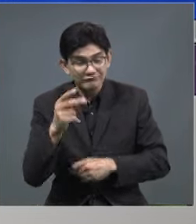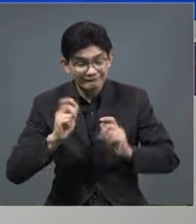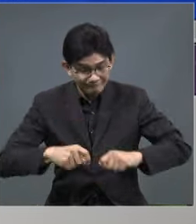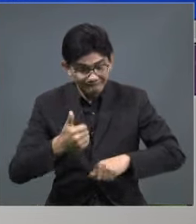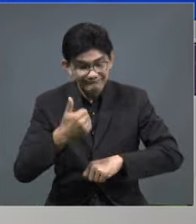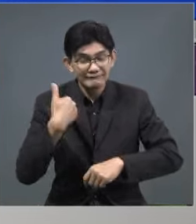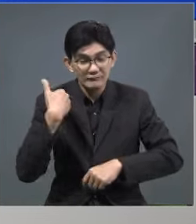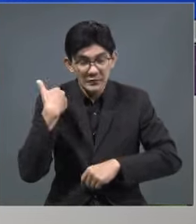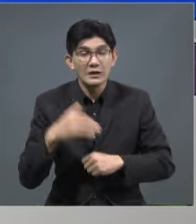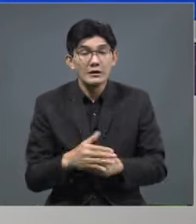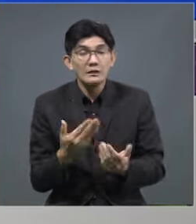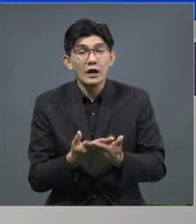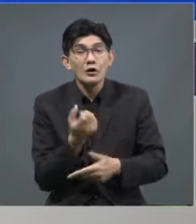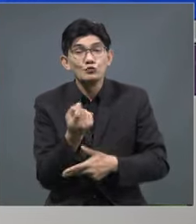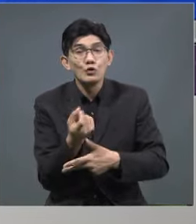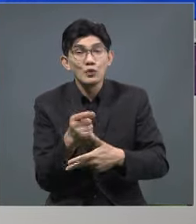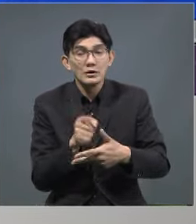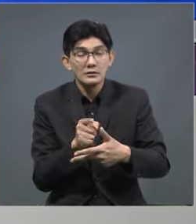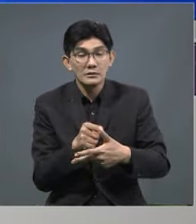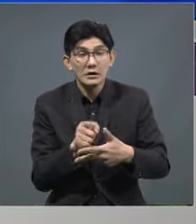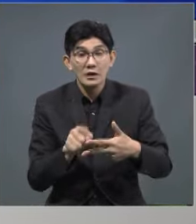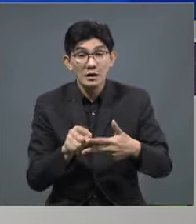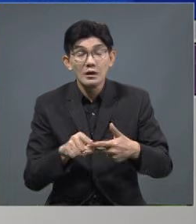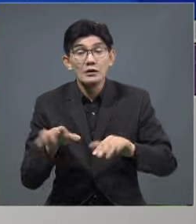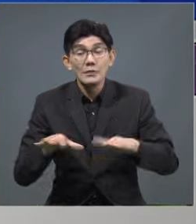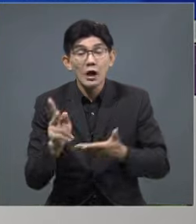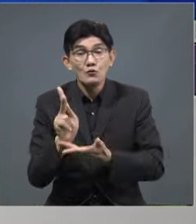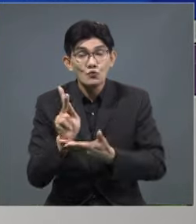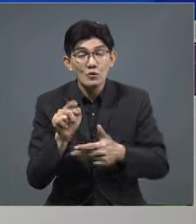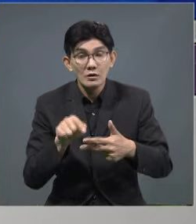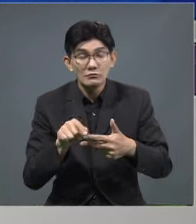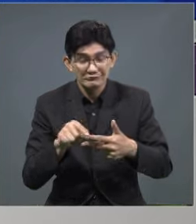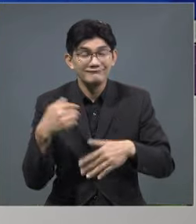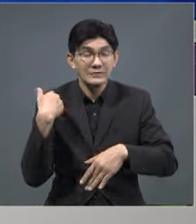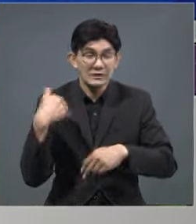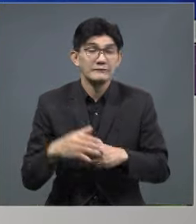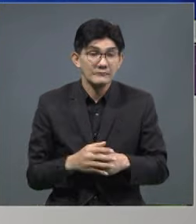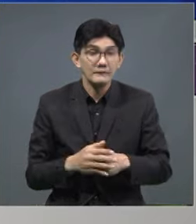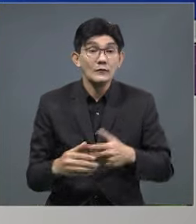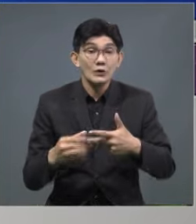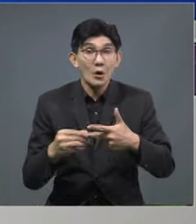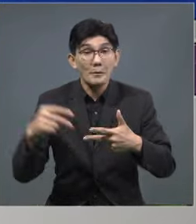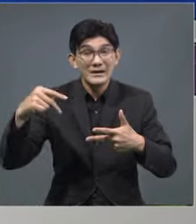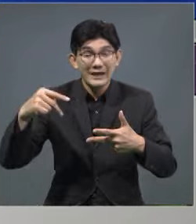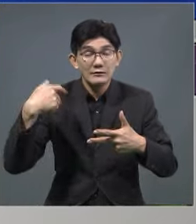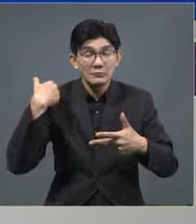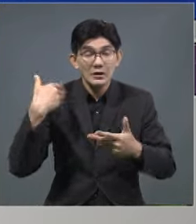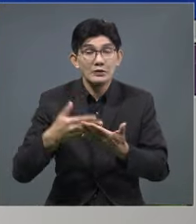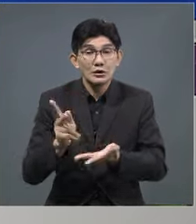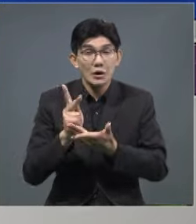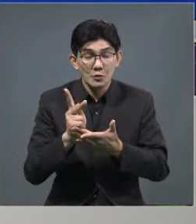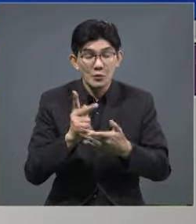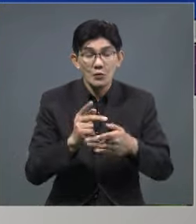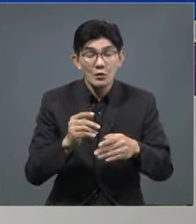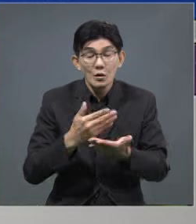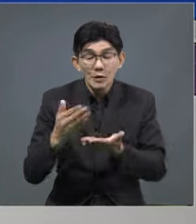นะครับอันนี้คือส่วนเงินกู้ฉุกเฉินเงินกู้สามัญก็เป็นเงินกู้ทั่วไปนะครับแล้วก็เงินกู้พิเศษก็จะเป็นเงินกู้แบบระยะย